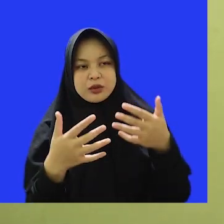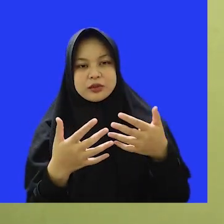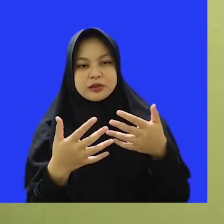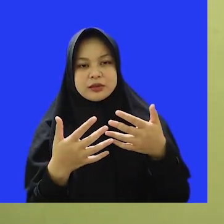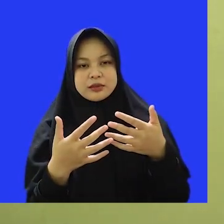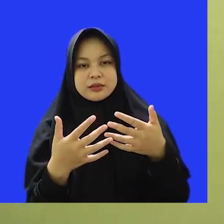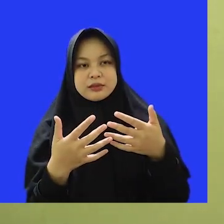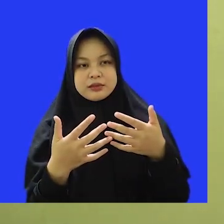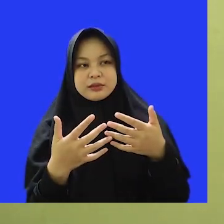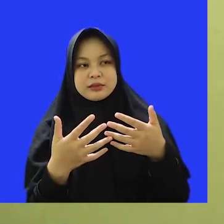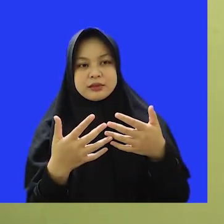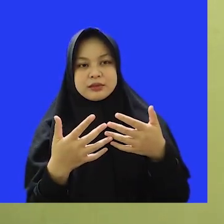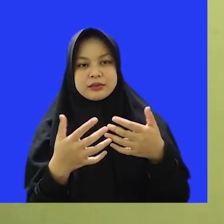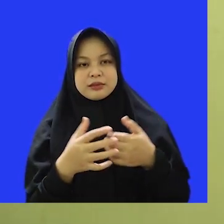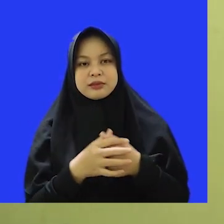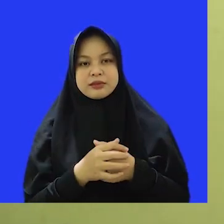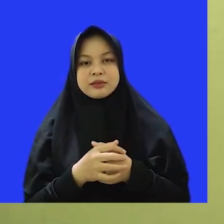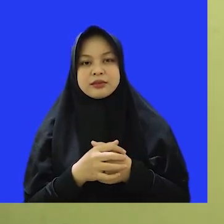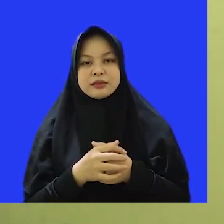ya